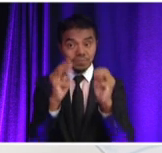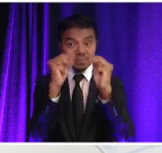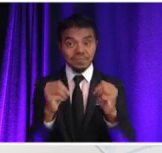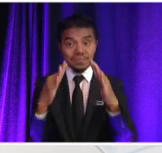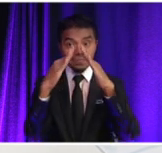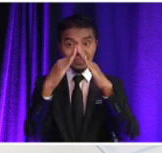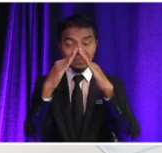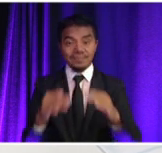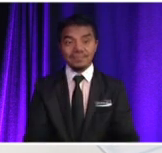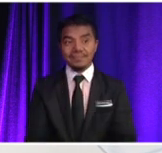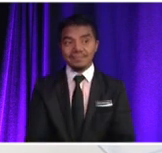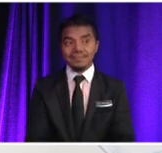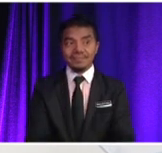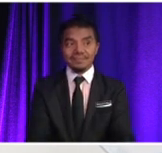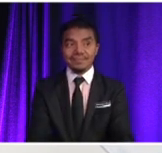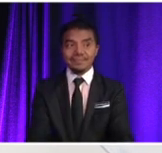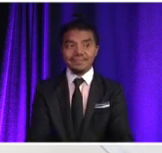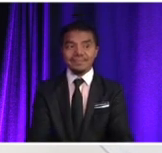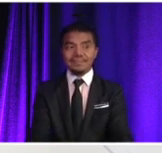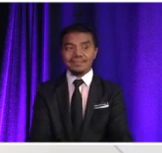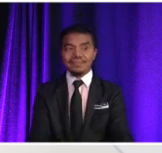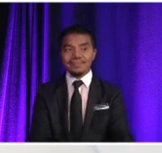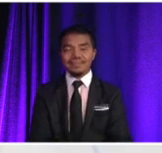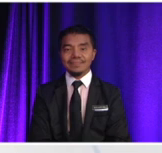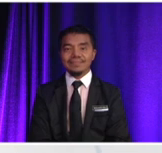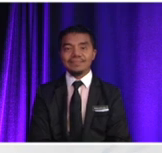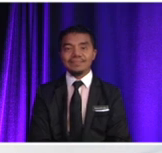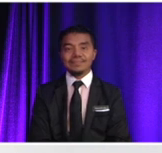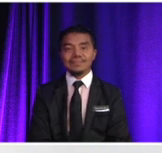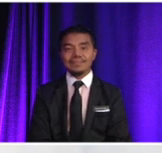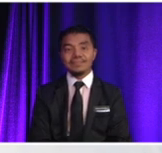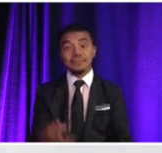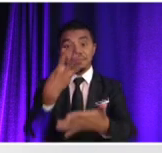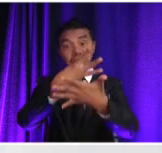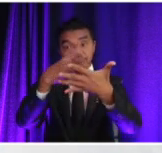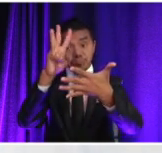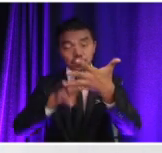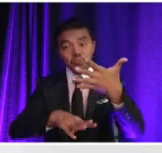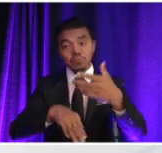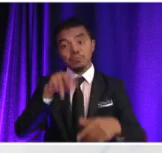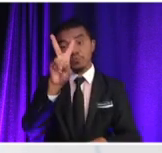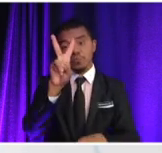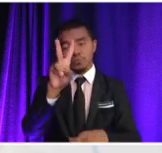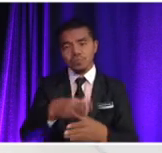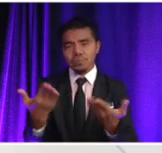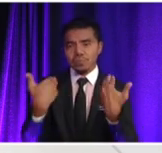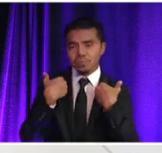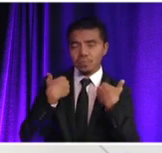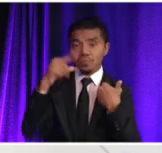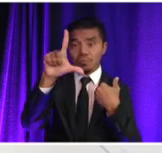lain yang Boleh bantu Najwa untuk menjawab Soalnya jadwal 2 menunjukkan beberapa logo aja sih kerajaan yang membantu